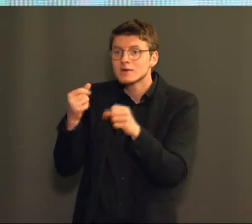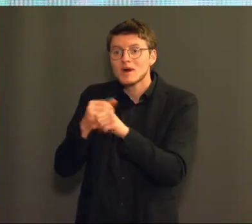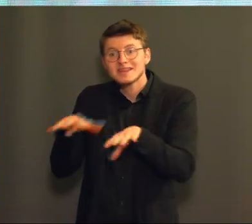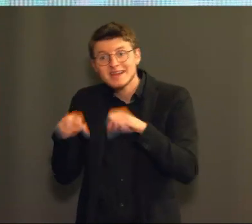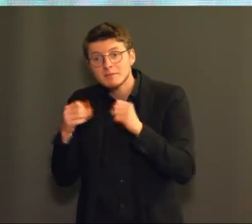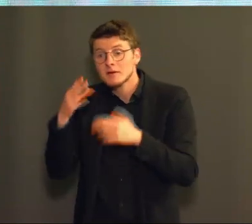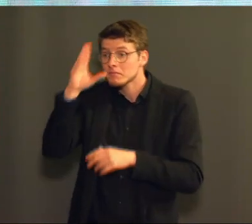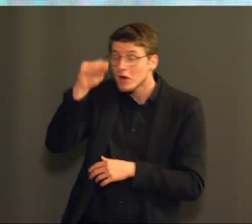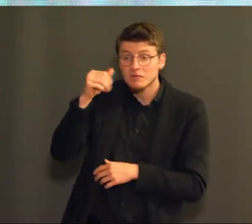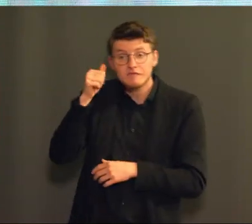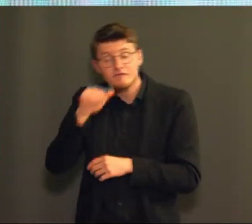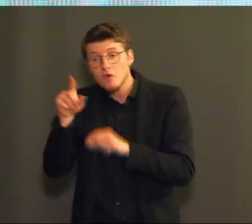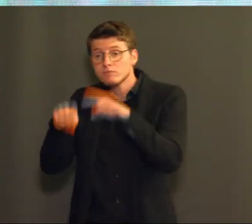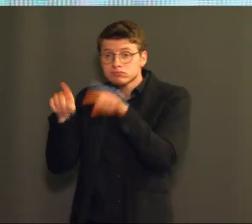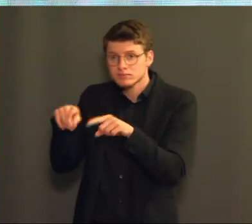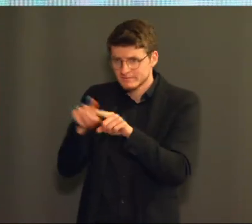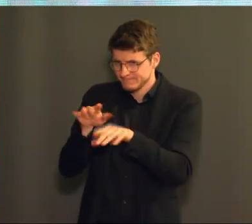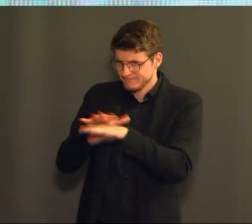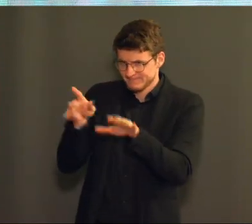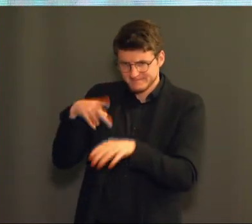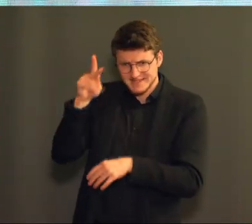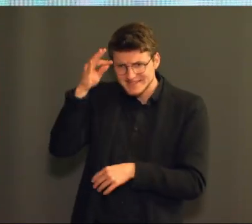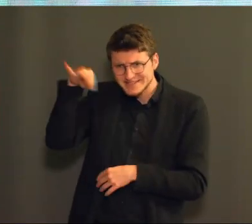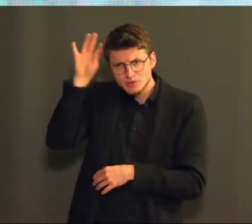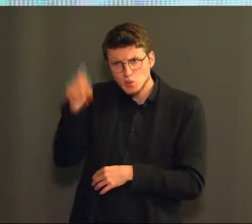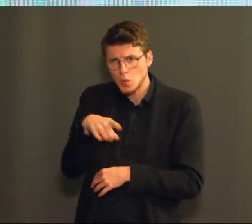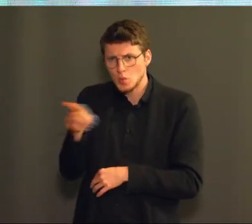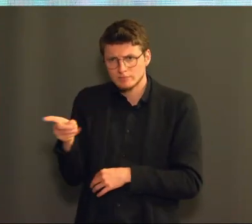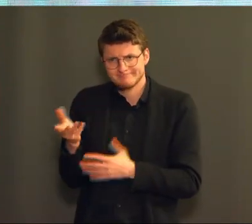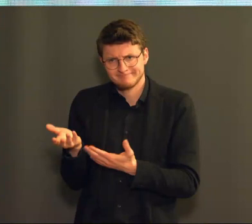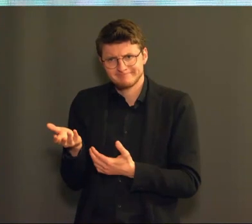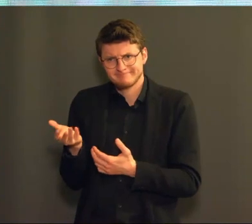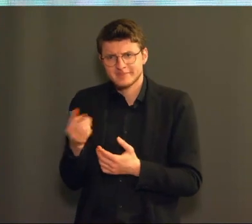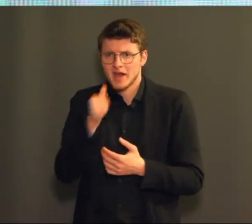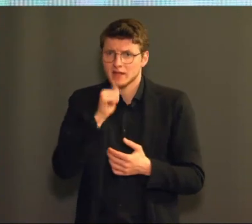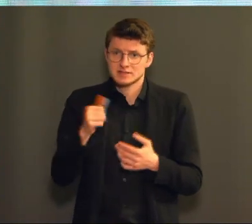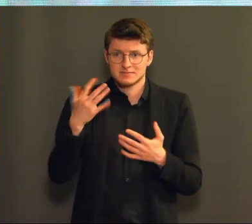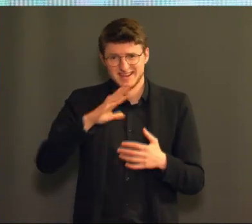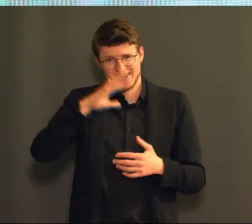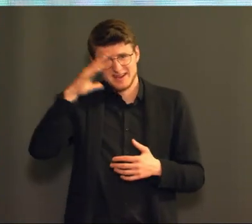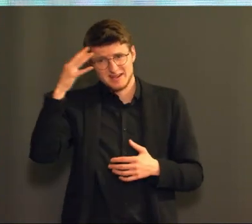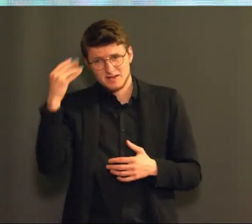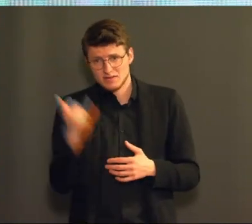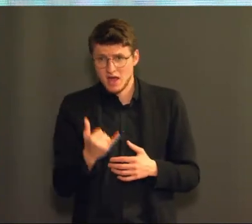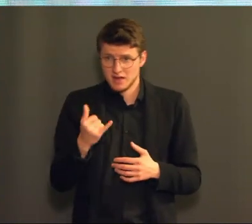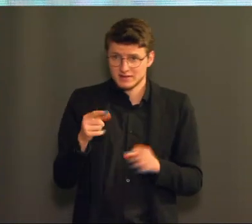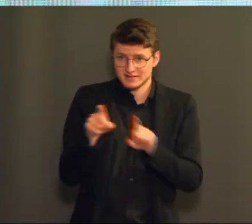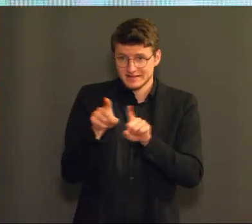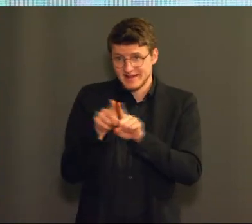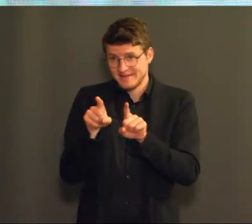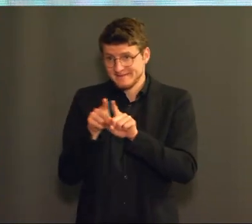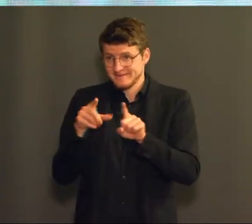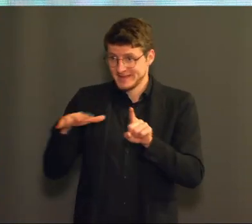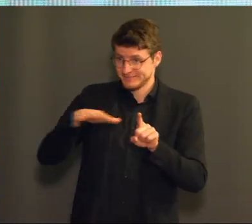echter een sterk verhoogd risico als ze de ganse dag in het nauw gezelschap van mogelijke